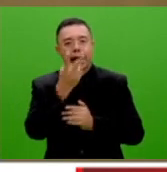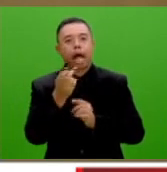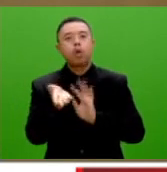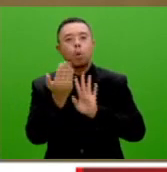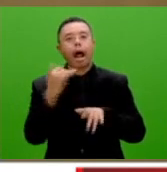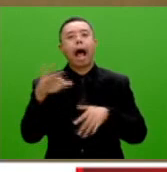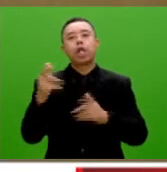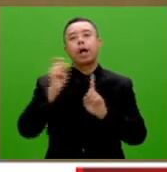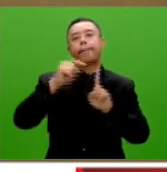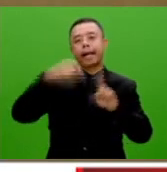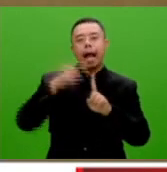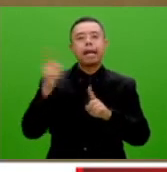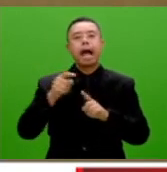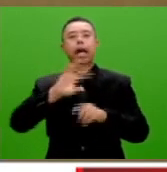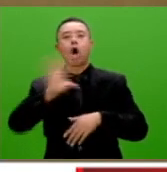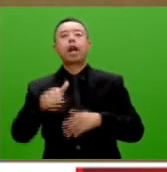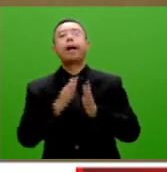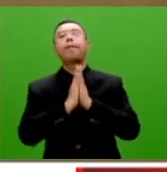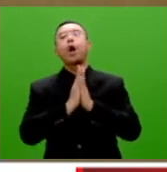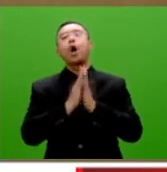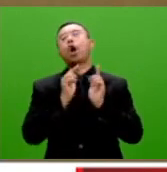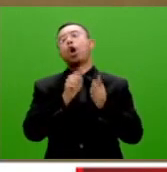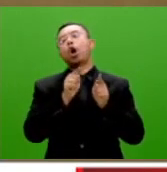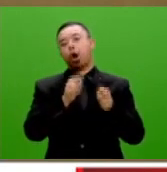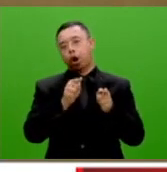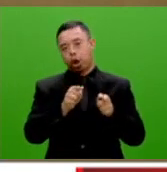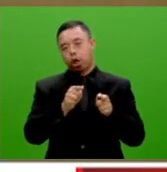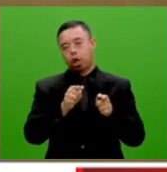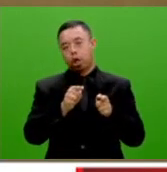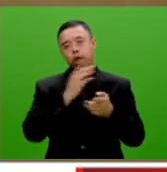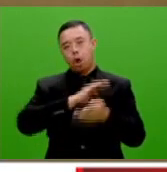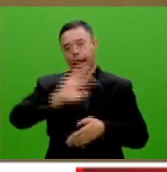kembali dari para pemohon peninjauan kembali.